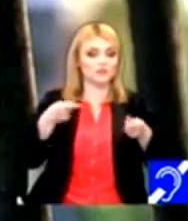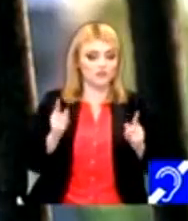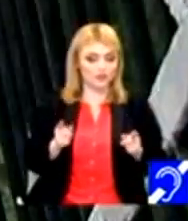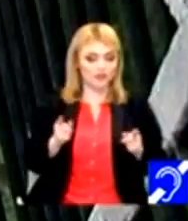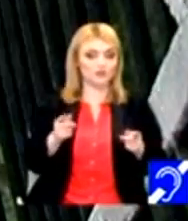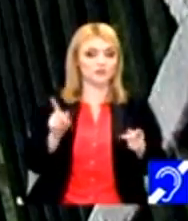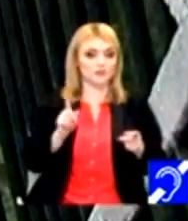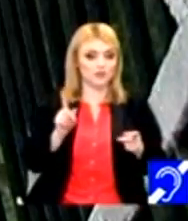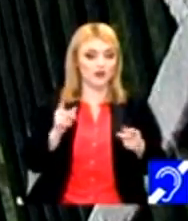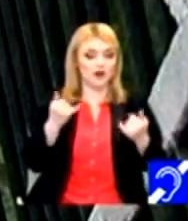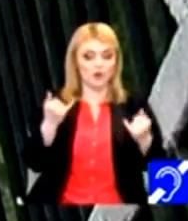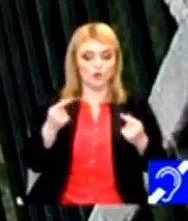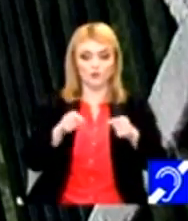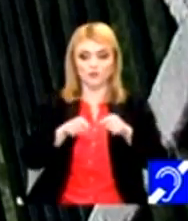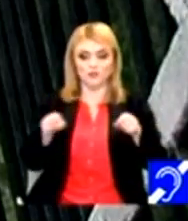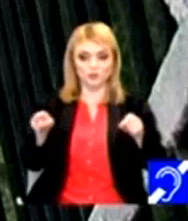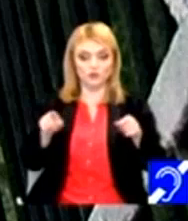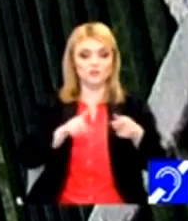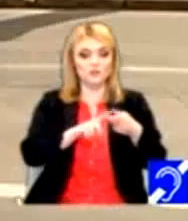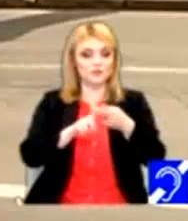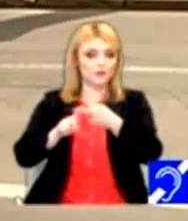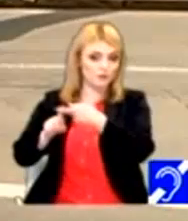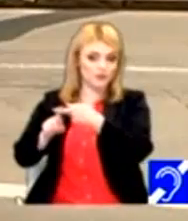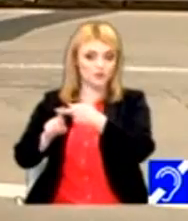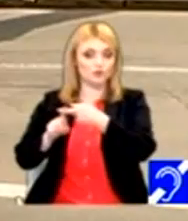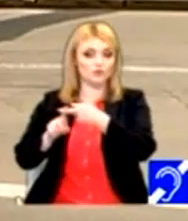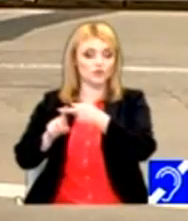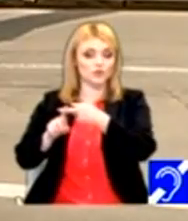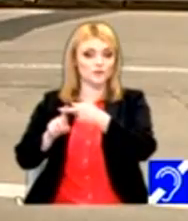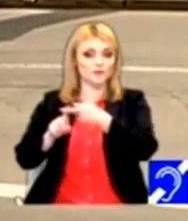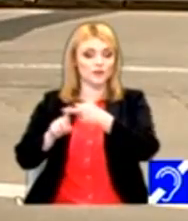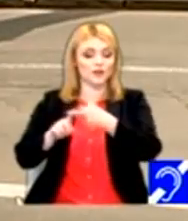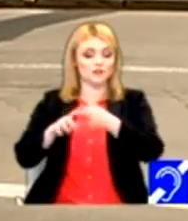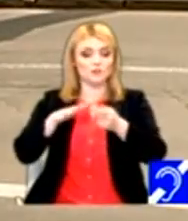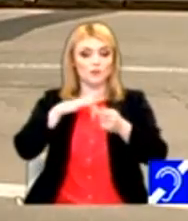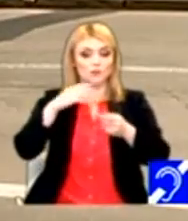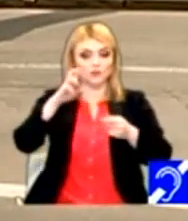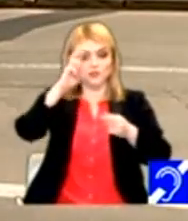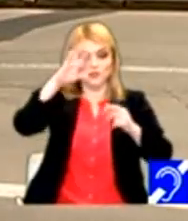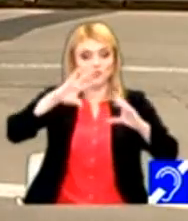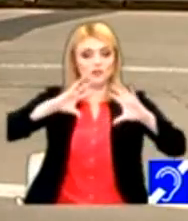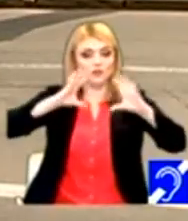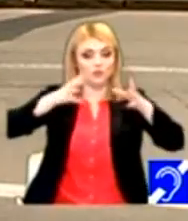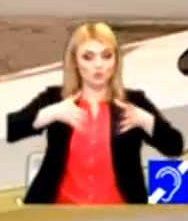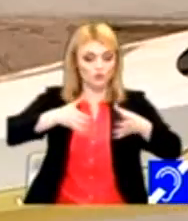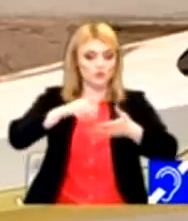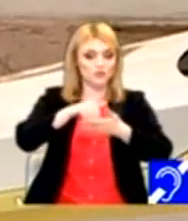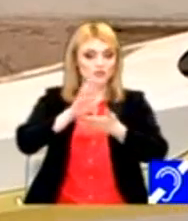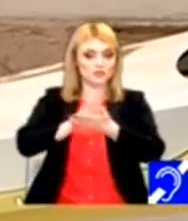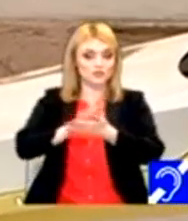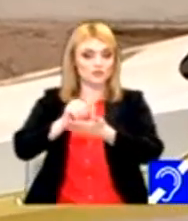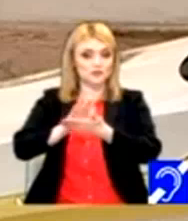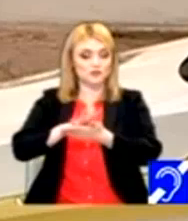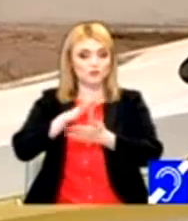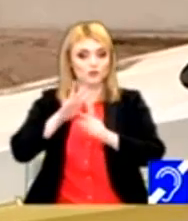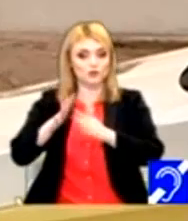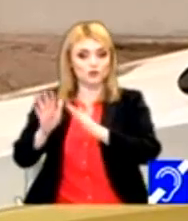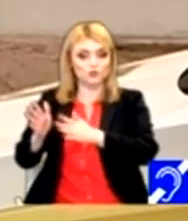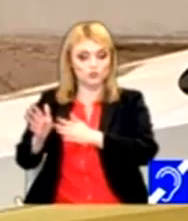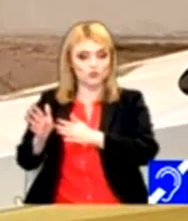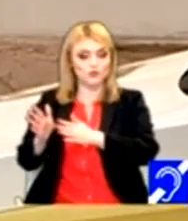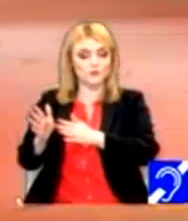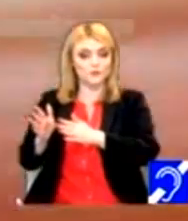Bună seara, da, când Uniunea Europeană a reușit să identifice aceste sume care pentru partenerii din Est și partenerii